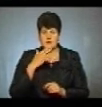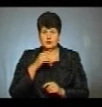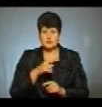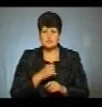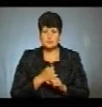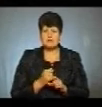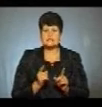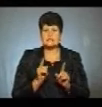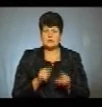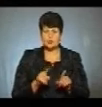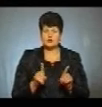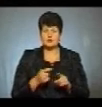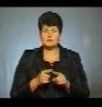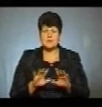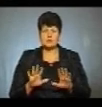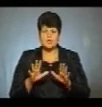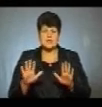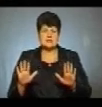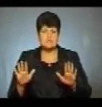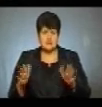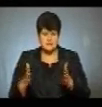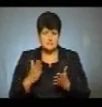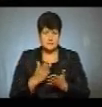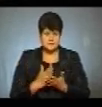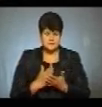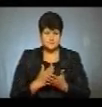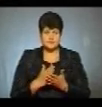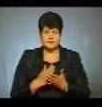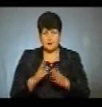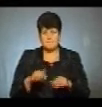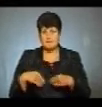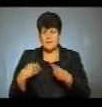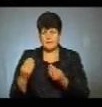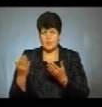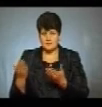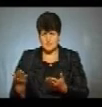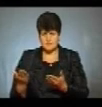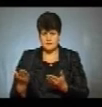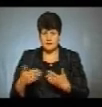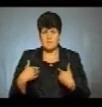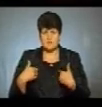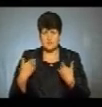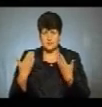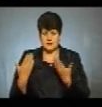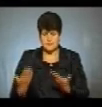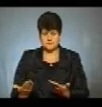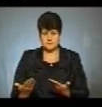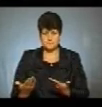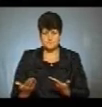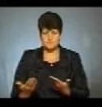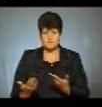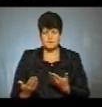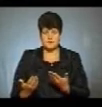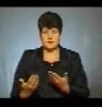того, щоб ця подія сталася. Також грамотно нагородити Кирила Петра. Привітаю, першу